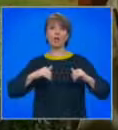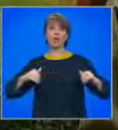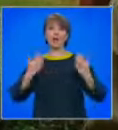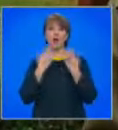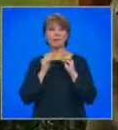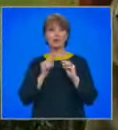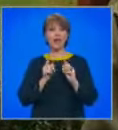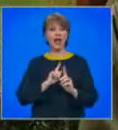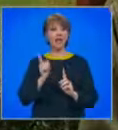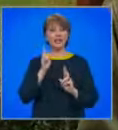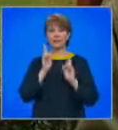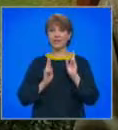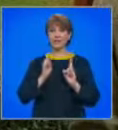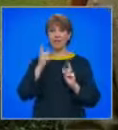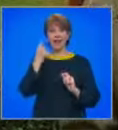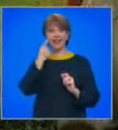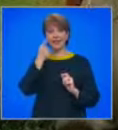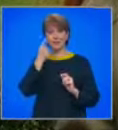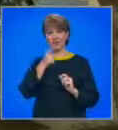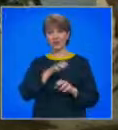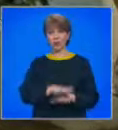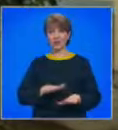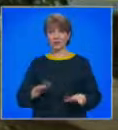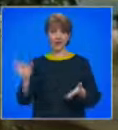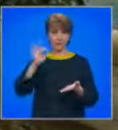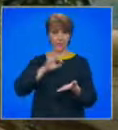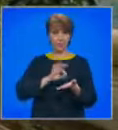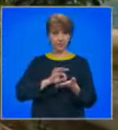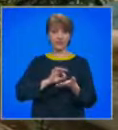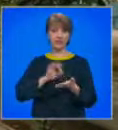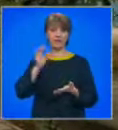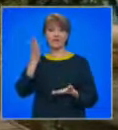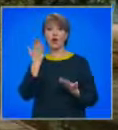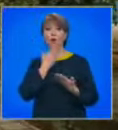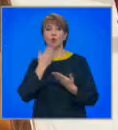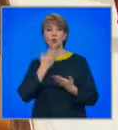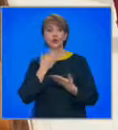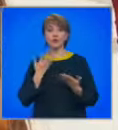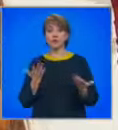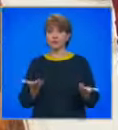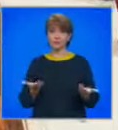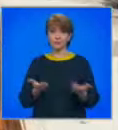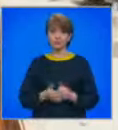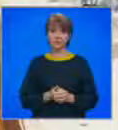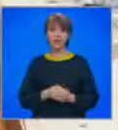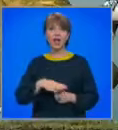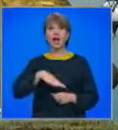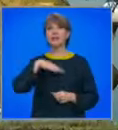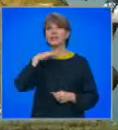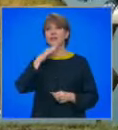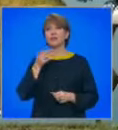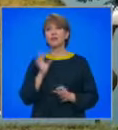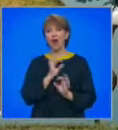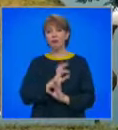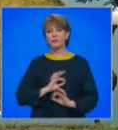с тестването на децата, за да присъстват в училище. Кой да ги гледа, бабите да ги гледа, да ги учат на компютри. Стигна се до